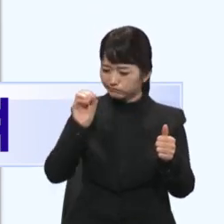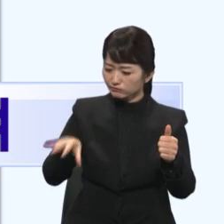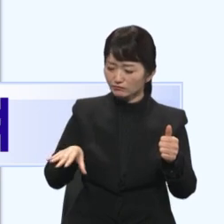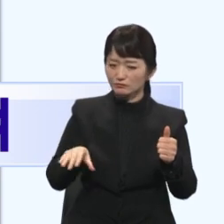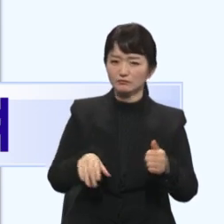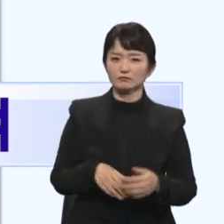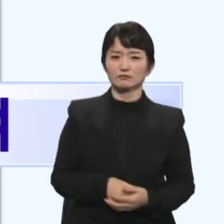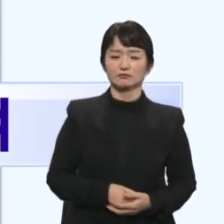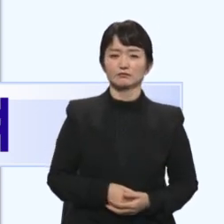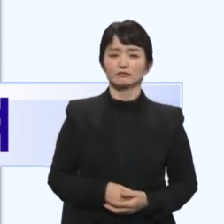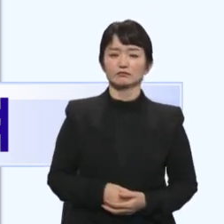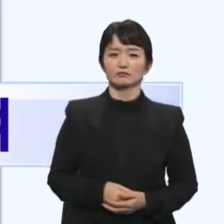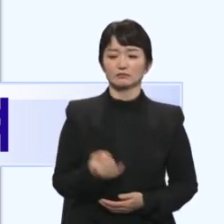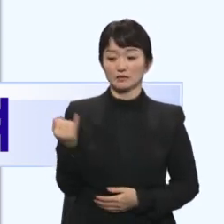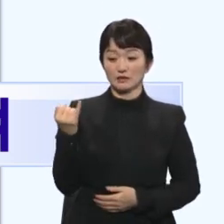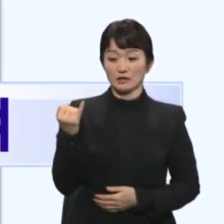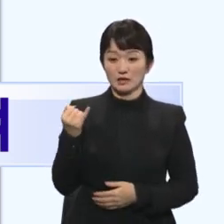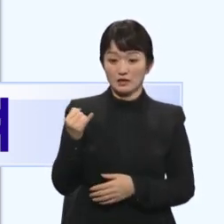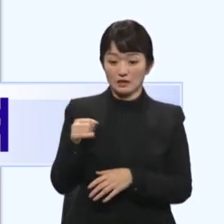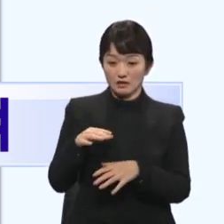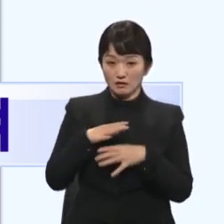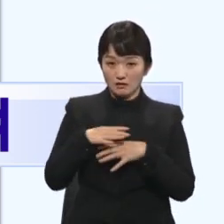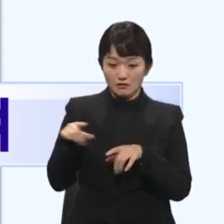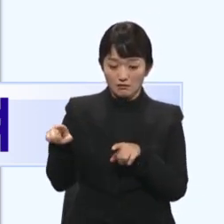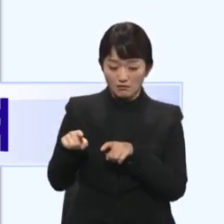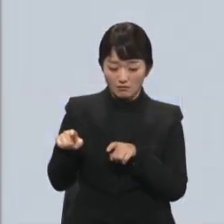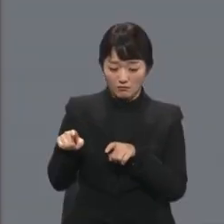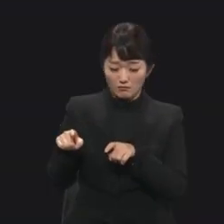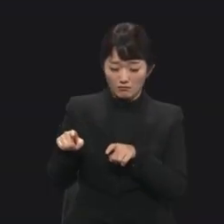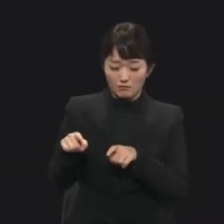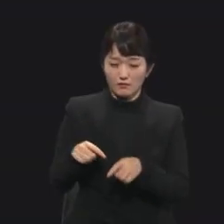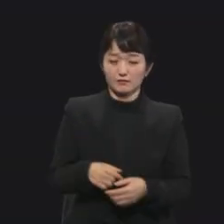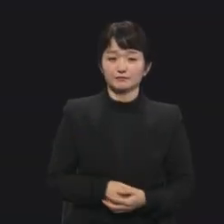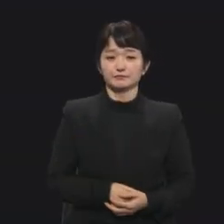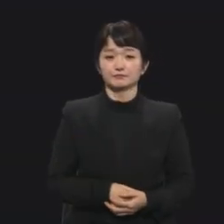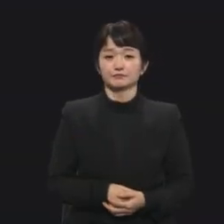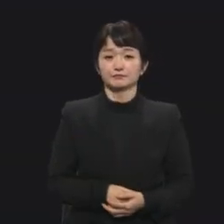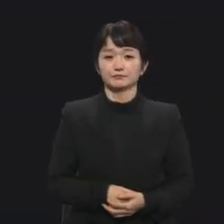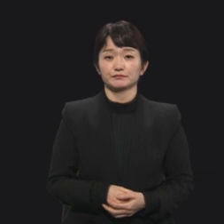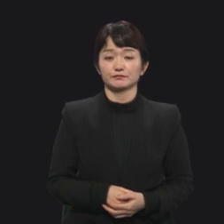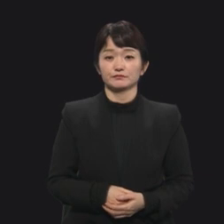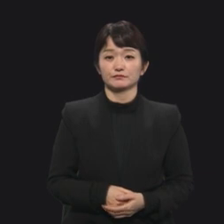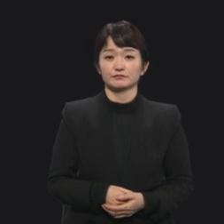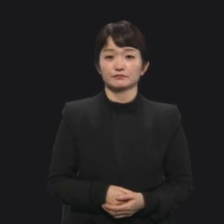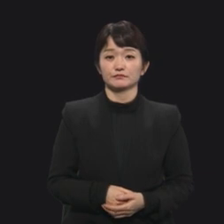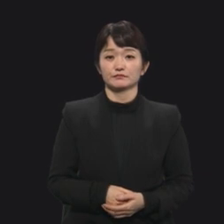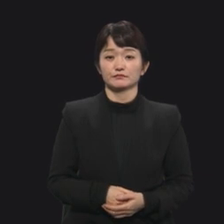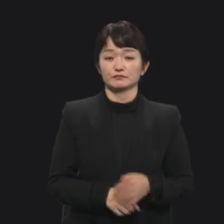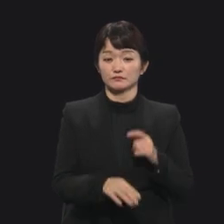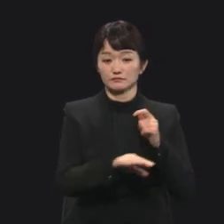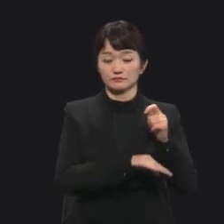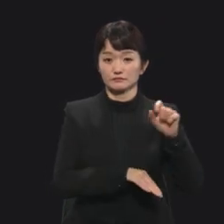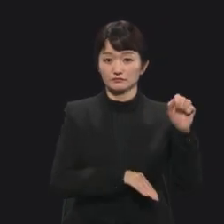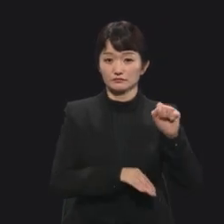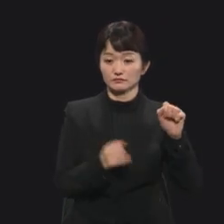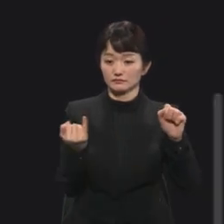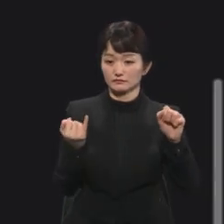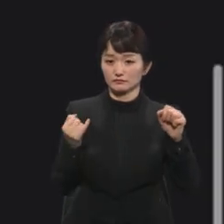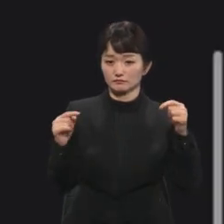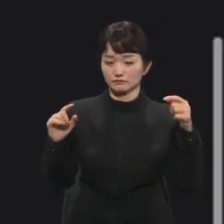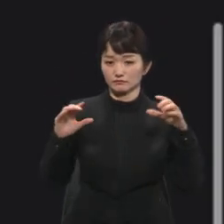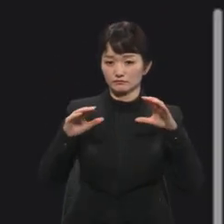보면 굉장히 당시 여대생이 공포를 느꼈던 상황으로 보이는데 이게 이제 님 택시 기사랑 왜 소통이 잘 안